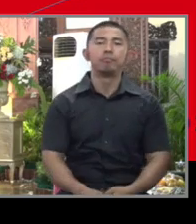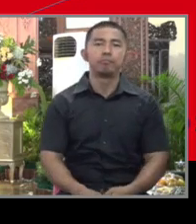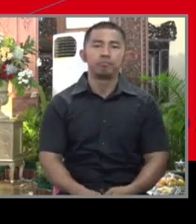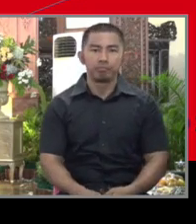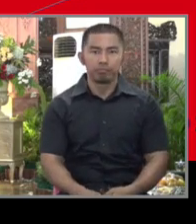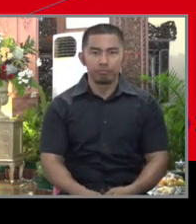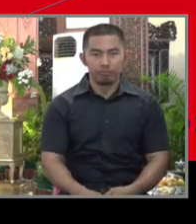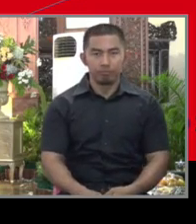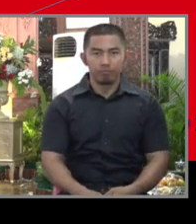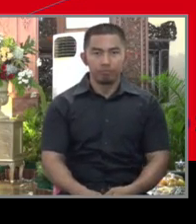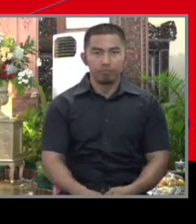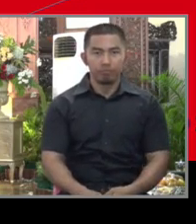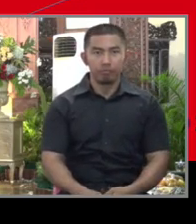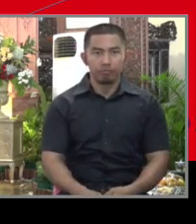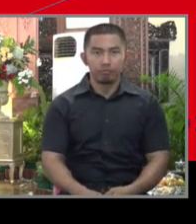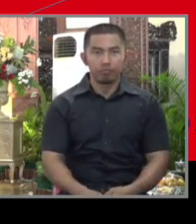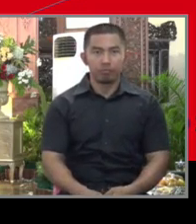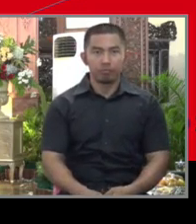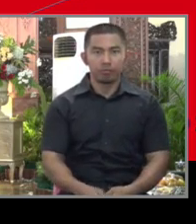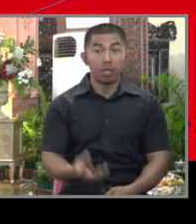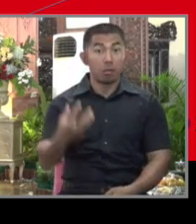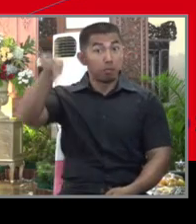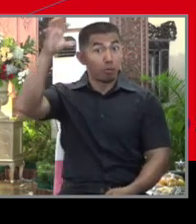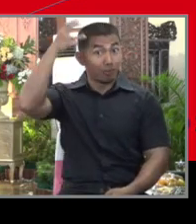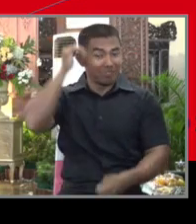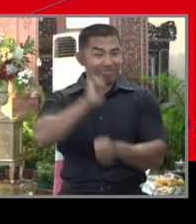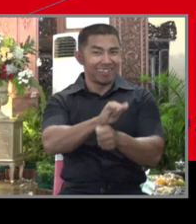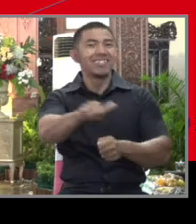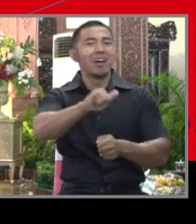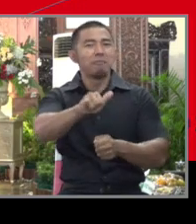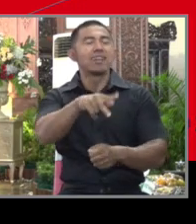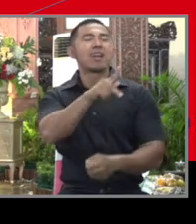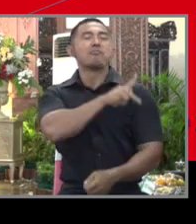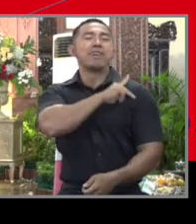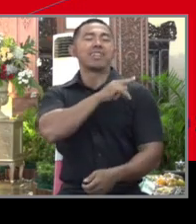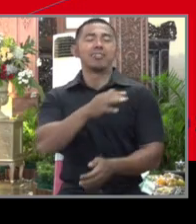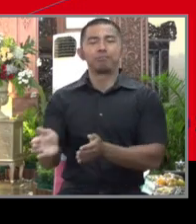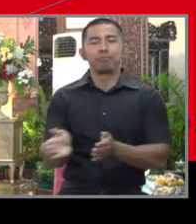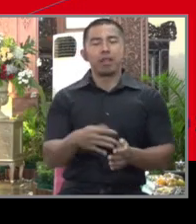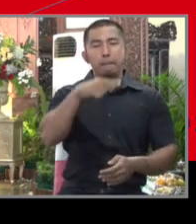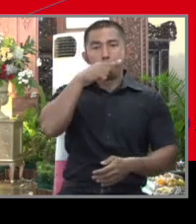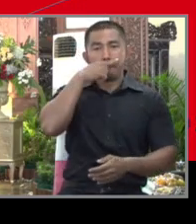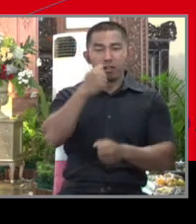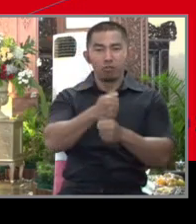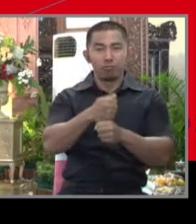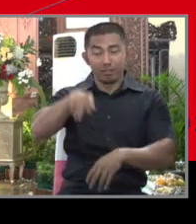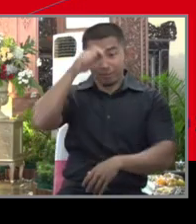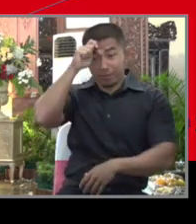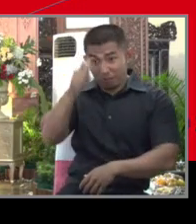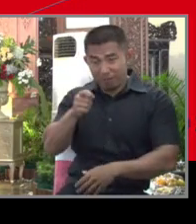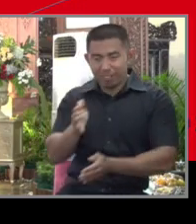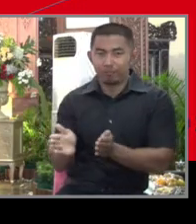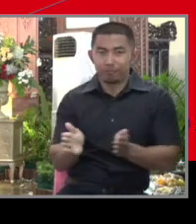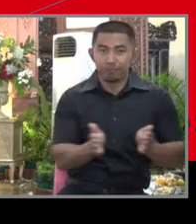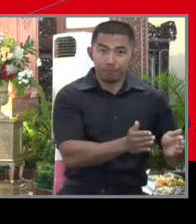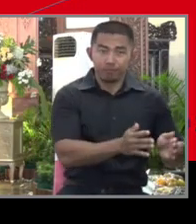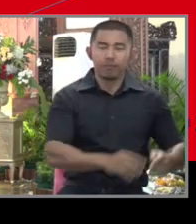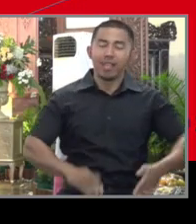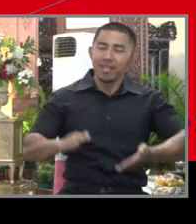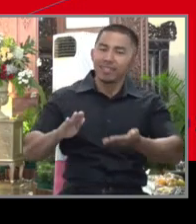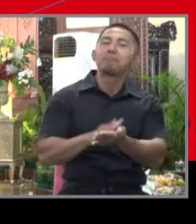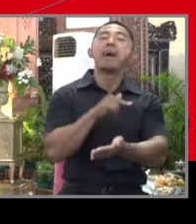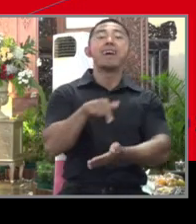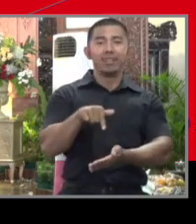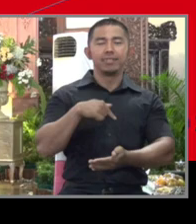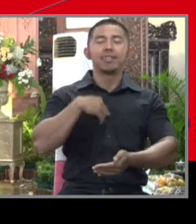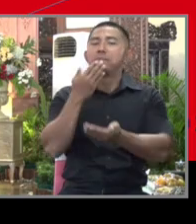antara pemerintah kabupaten dengan pemerintah provinsi. Bapak Gubernur dan hadirin yang saya hormati, dalam kesempatan ini pula